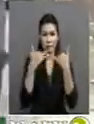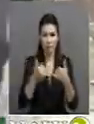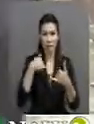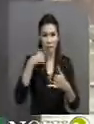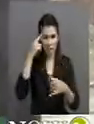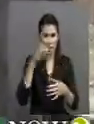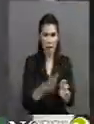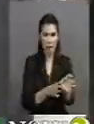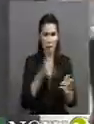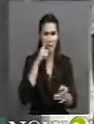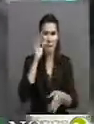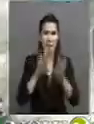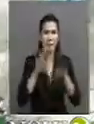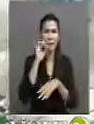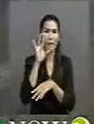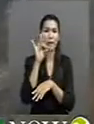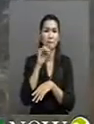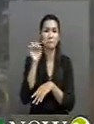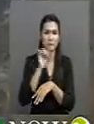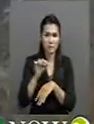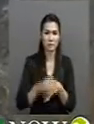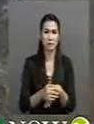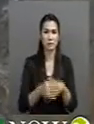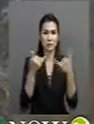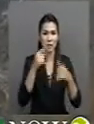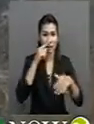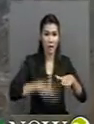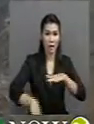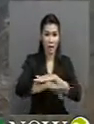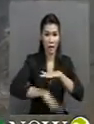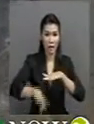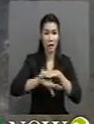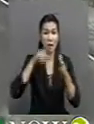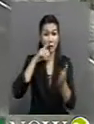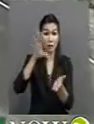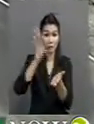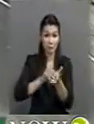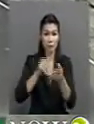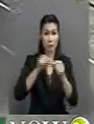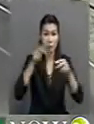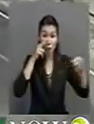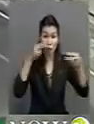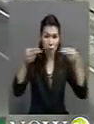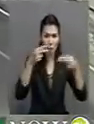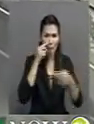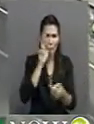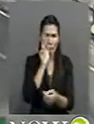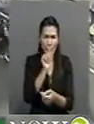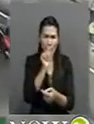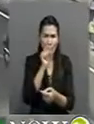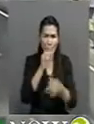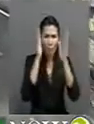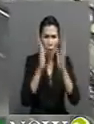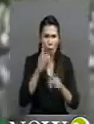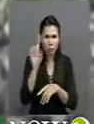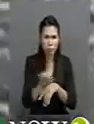ว่า 80% นะครับ ตำรวจก็ไปดูหลักฐานเพิ่มเติมจากภาพในกล้องวงจรปิดนะคะปรากฏว่าไปพบผู้ต้องสงสัยทั้ง